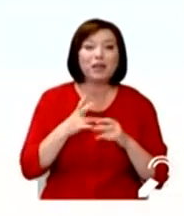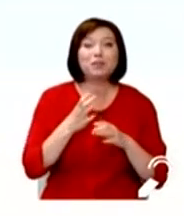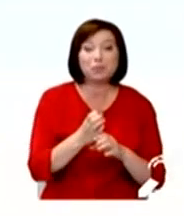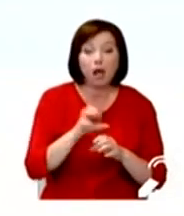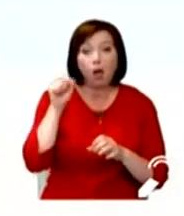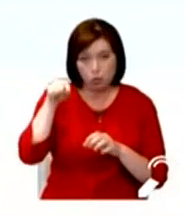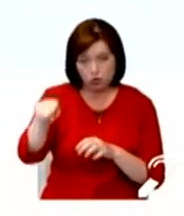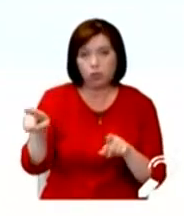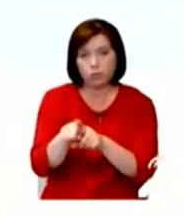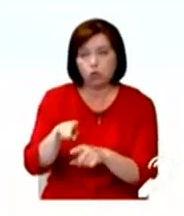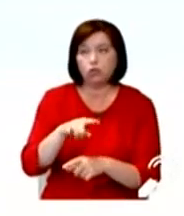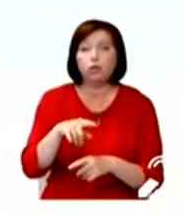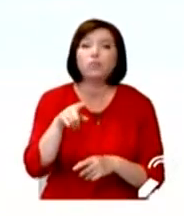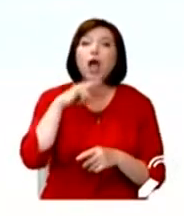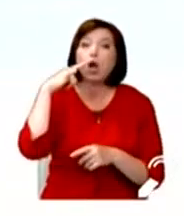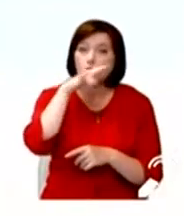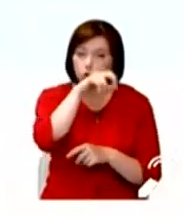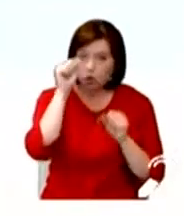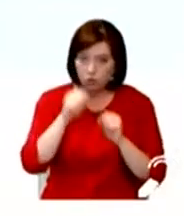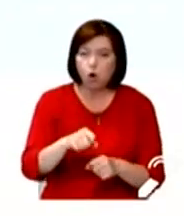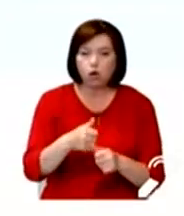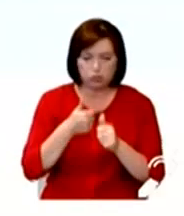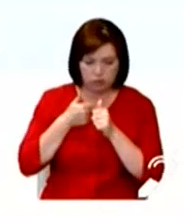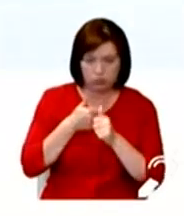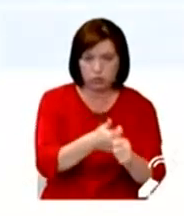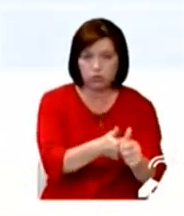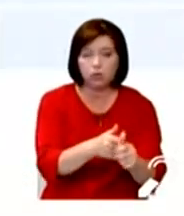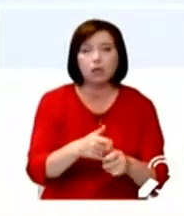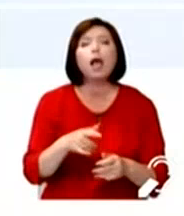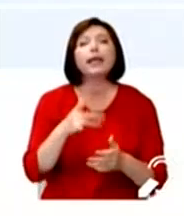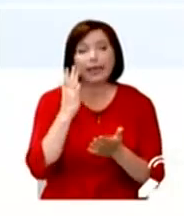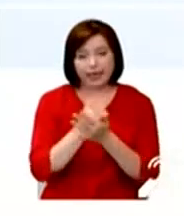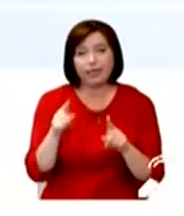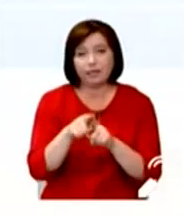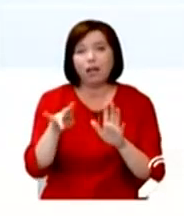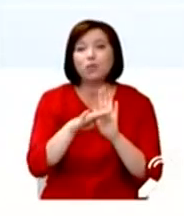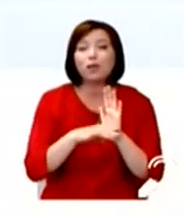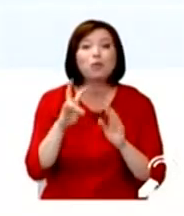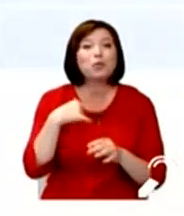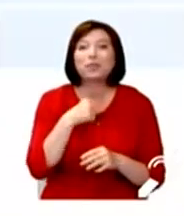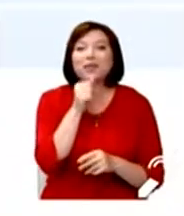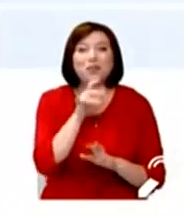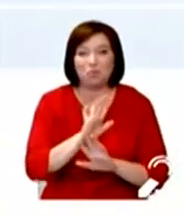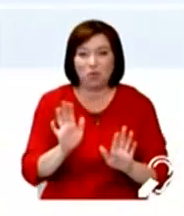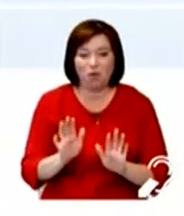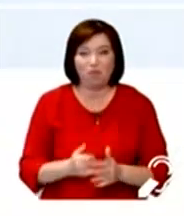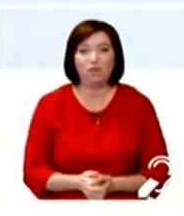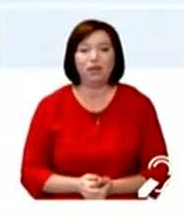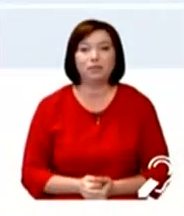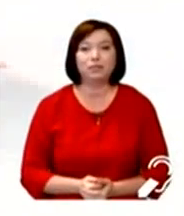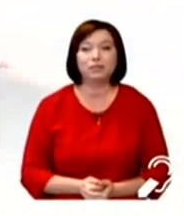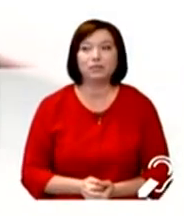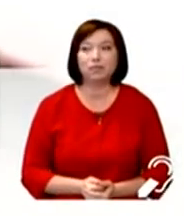viteza cu care se deplasează șoferul sau nu are această capacitate? Este în soft această programă, dar încă noi n-am pus-o